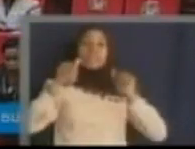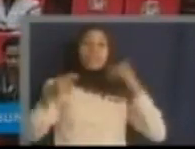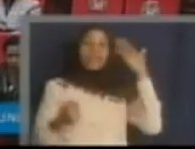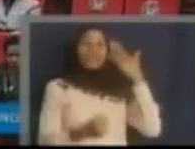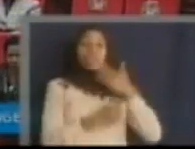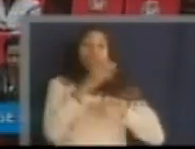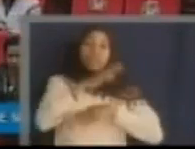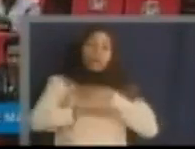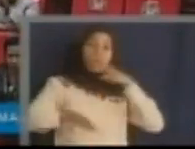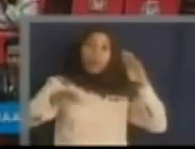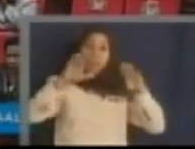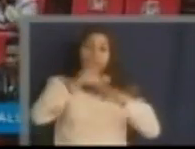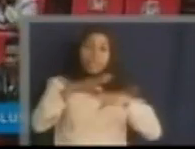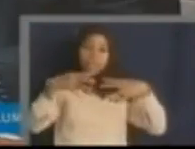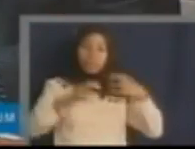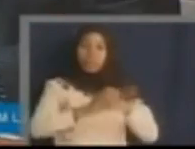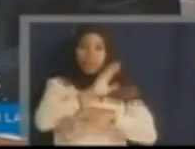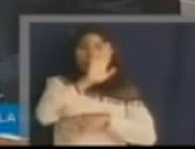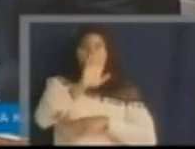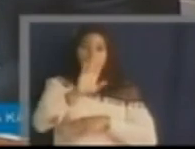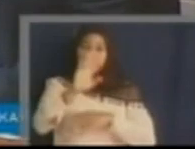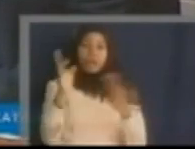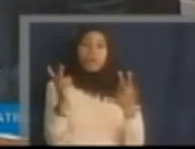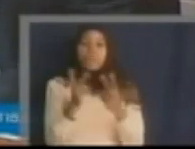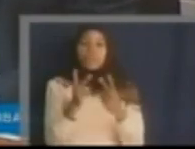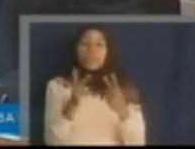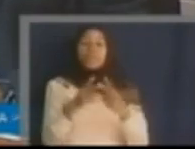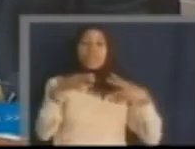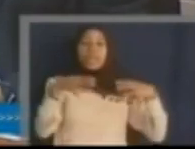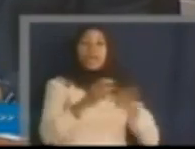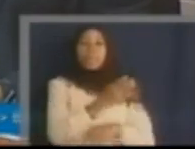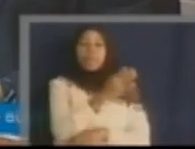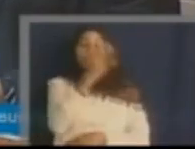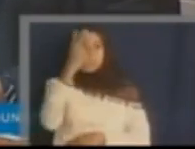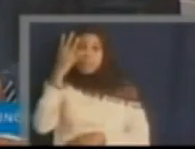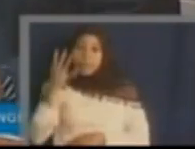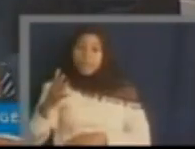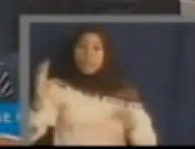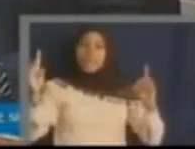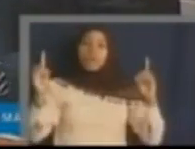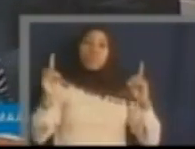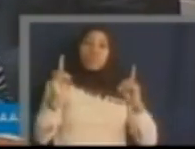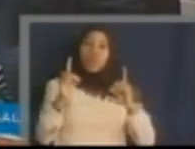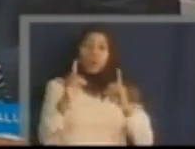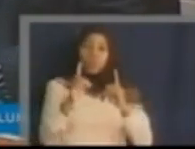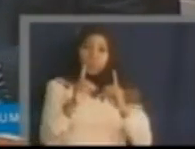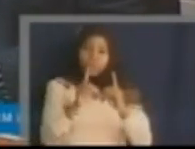4 wakutane ukumbi wao hazina. Tangazo linatoka kwa Mheshimiwa Ole Sendeka.